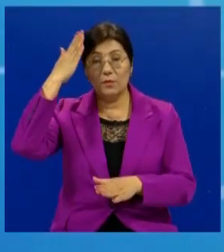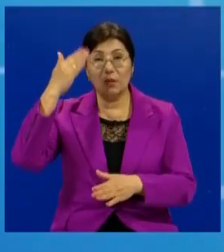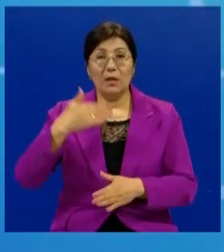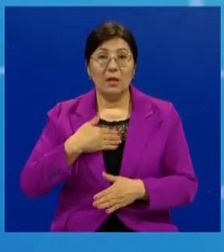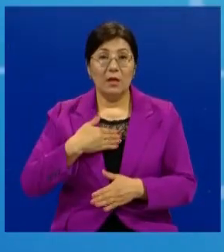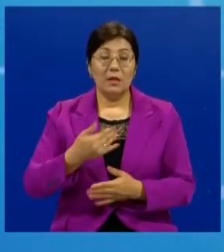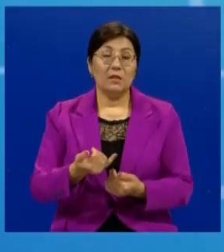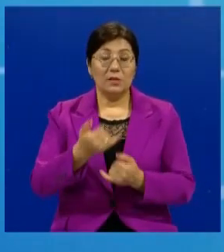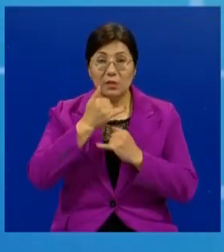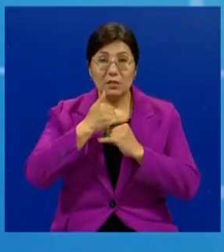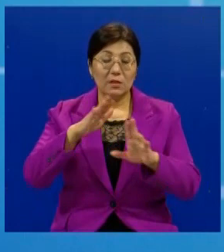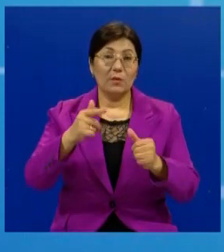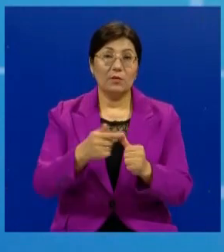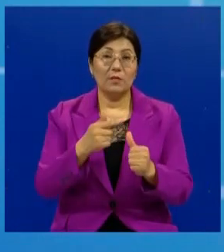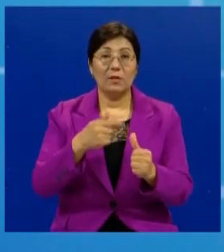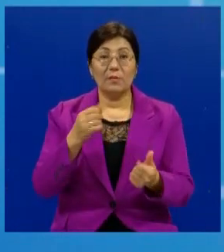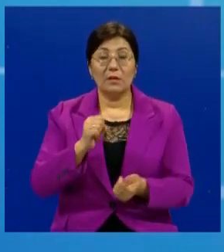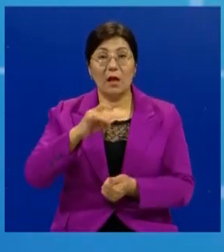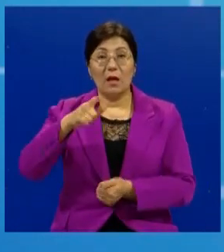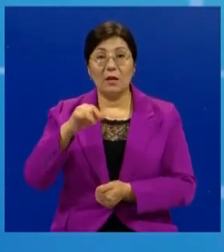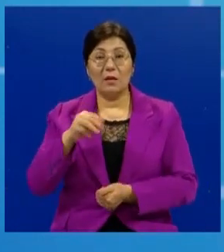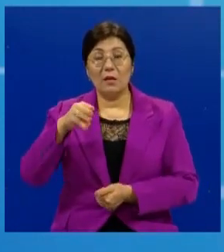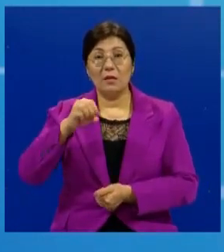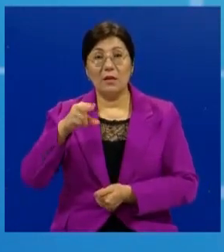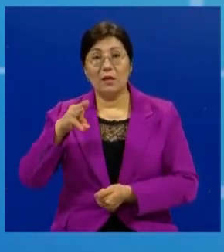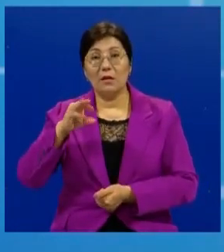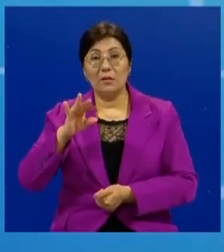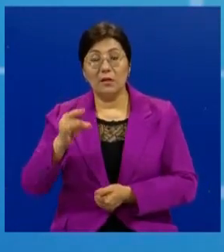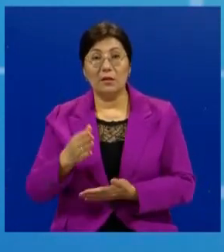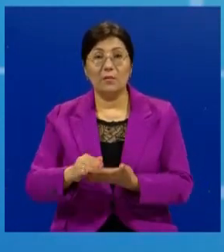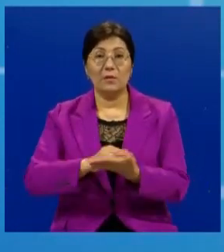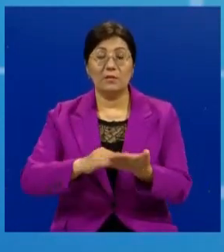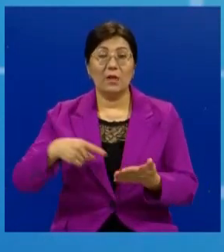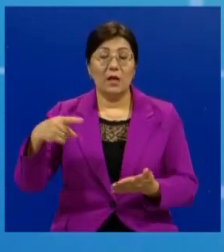не смогу назвать архитекторов. Это у меня в тетради записано. Особенно